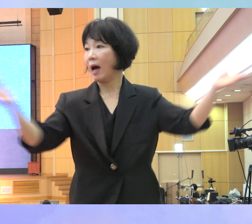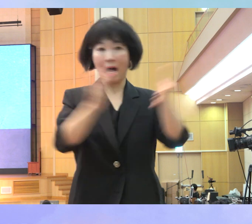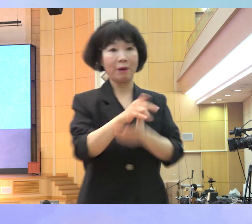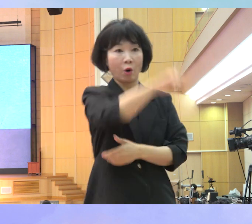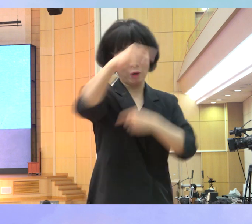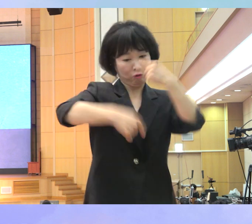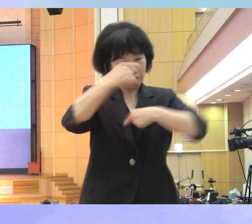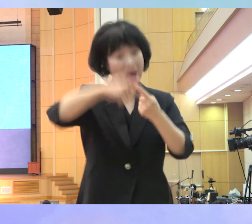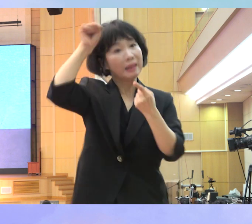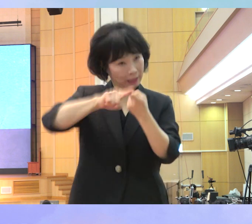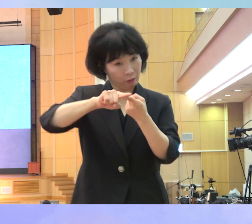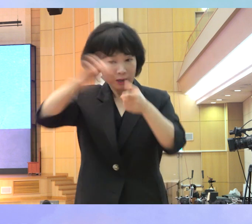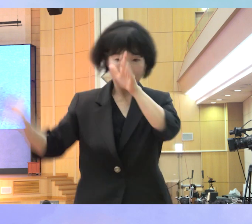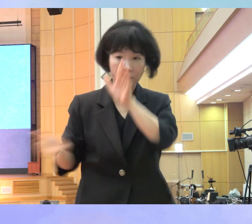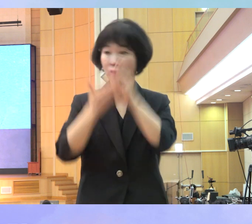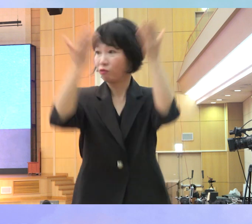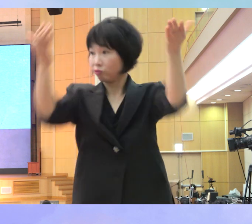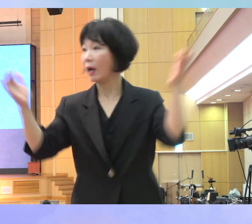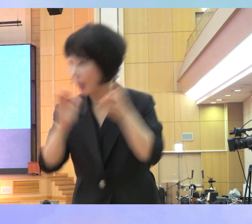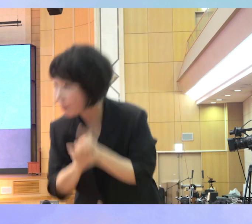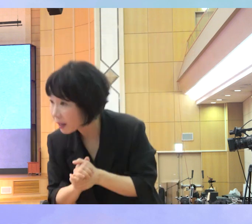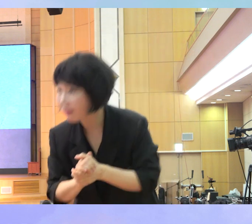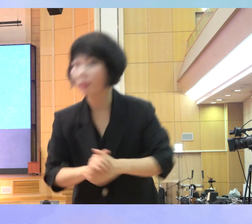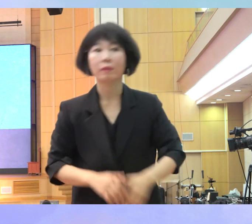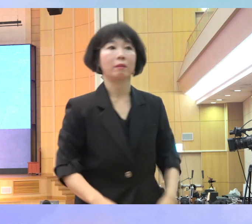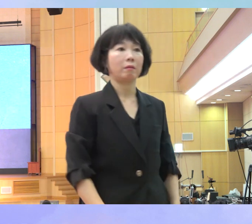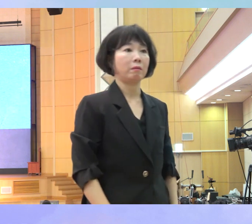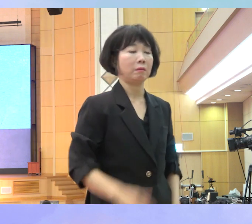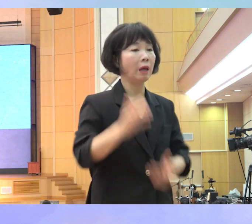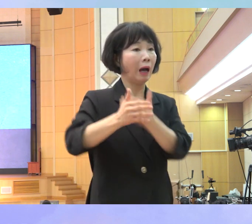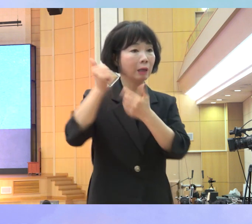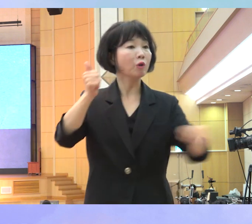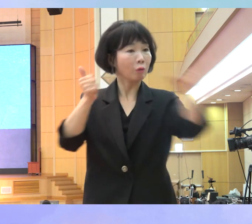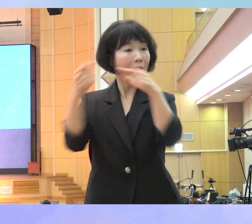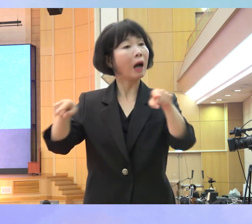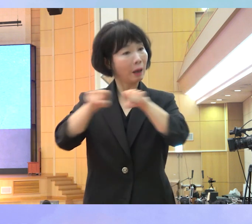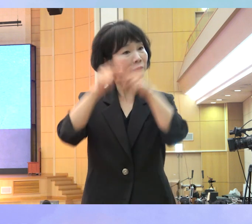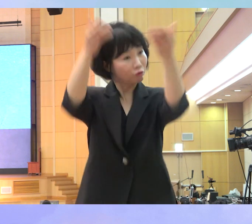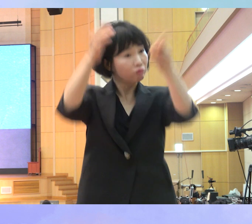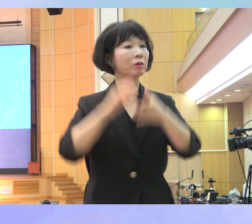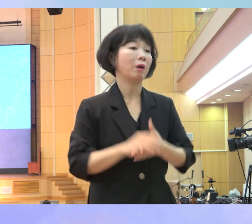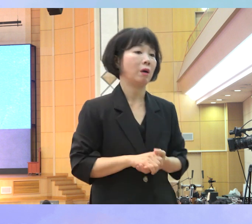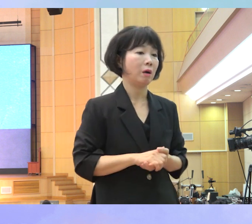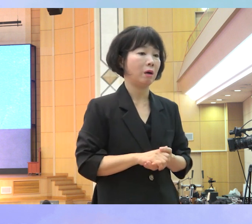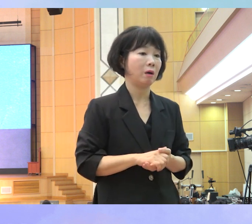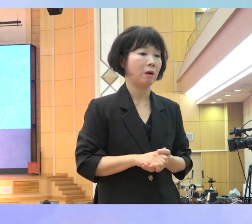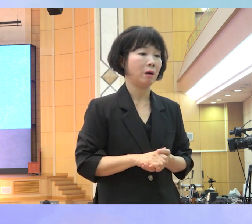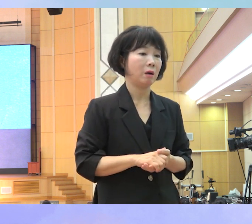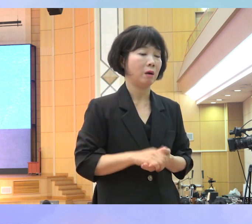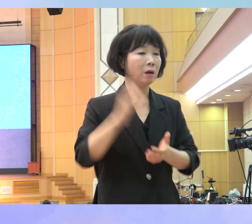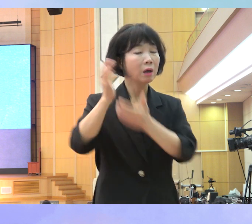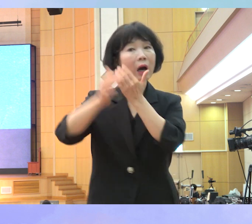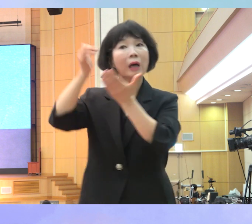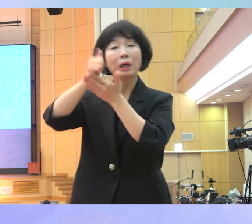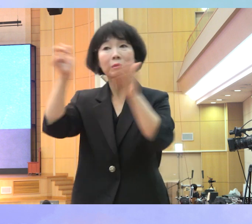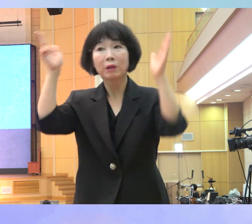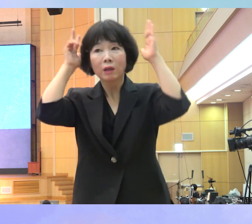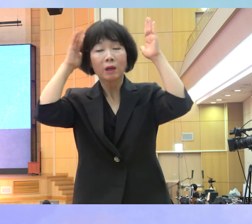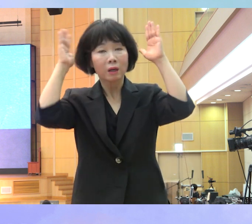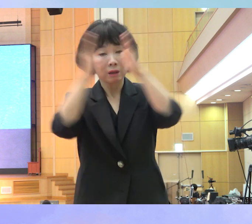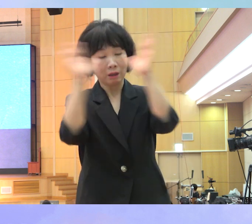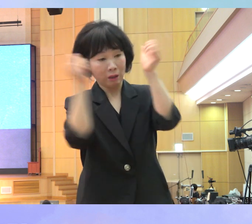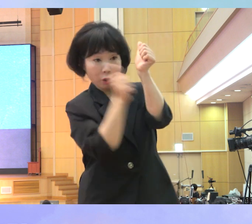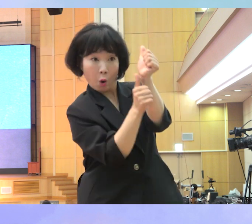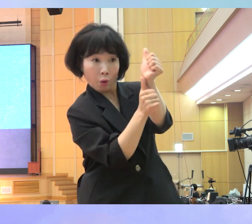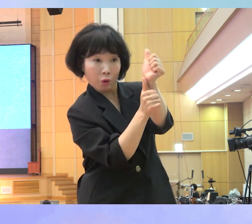할렐루야. 하나님이 함께하면서 도와줘 버린다는 거예요. 여호수아 갈렙이 대단한 게 아니라 하나님이 여호수아 갈렙뿐만